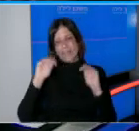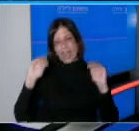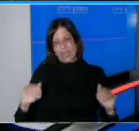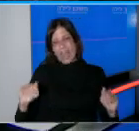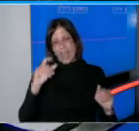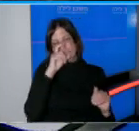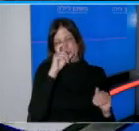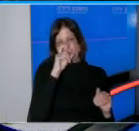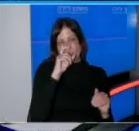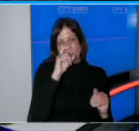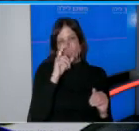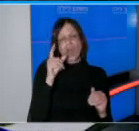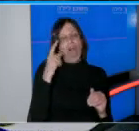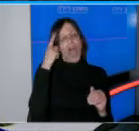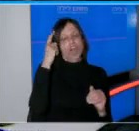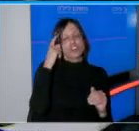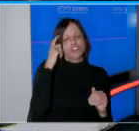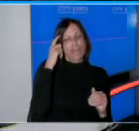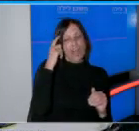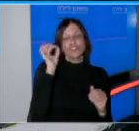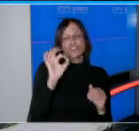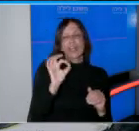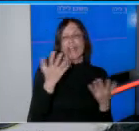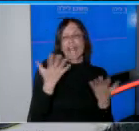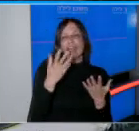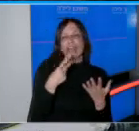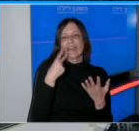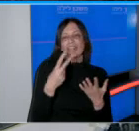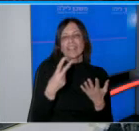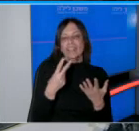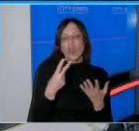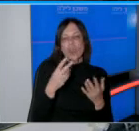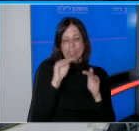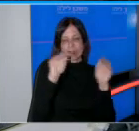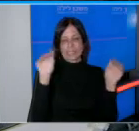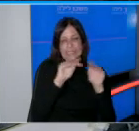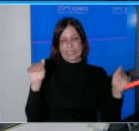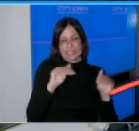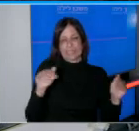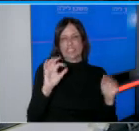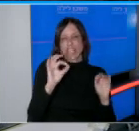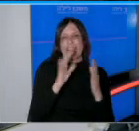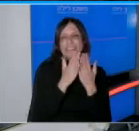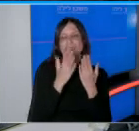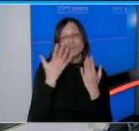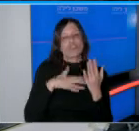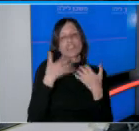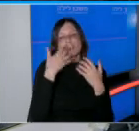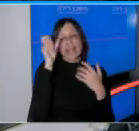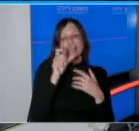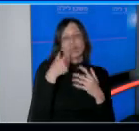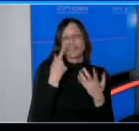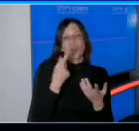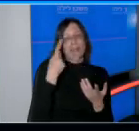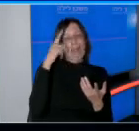יפו, עצם החשיבה של איך נראות הצטבות הספרים. אני רוצה שתסבירי רגע לאנשים, מה זאת אומרת